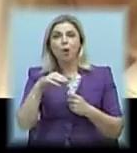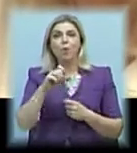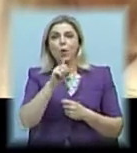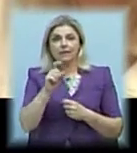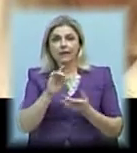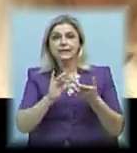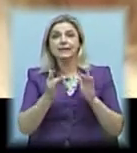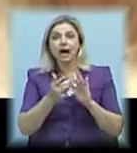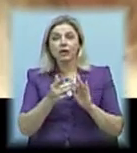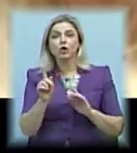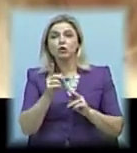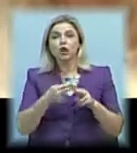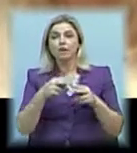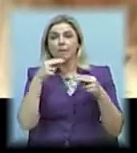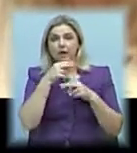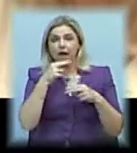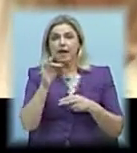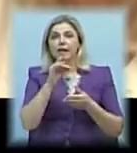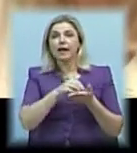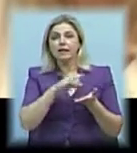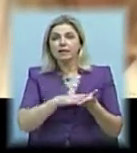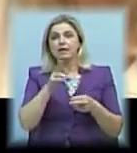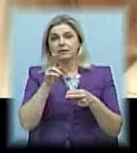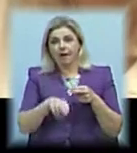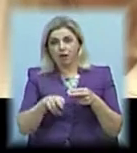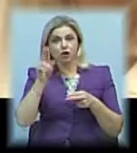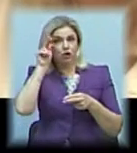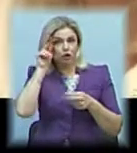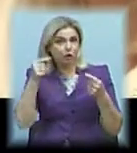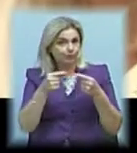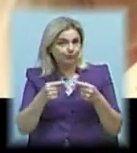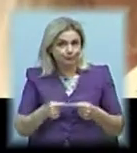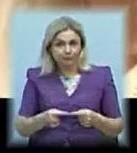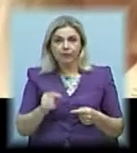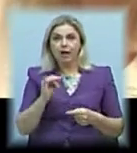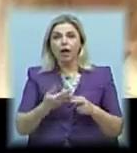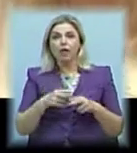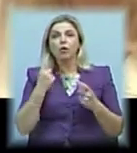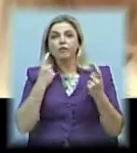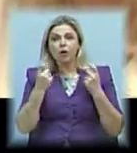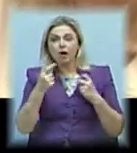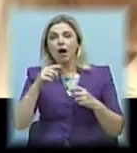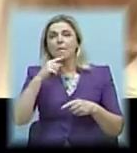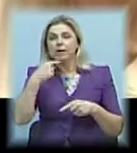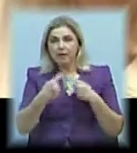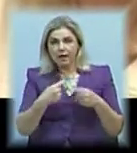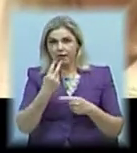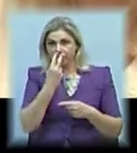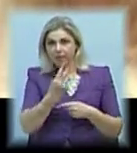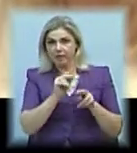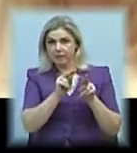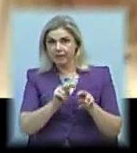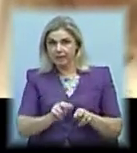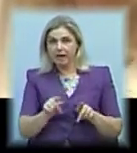эта информация, что этот препарат, регистрация заканчивается там такого-то определенного числа. Мы эту информацию постоянно видим и отслеживаем. И вот